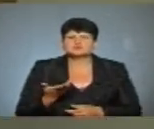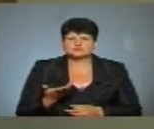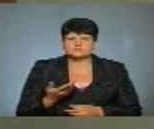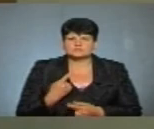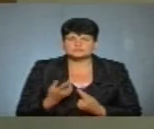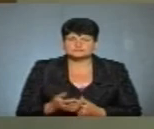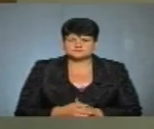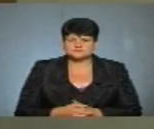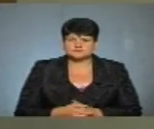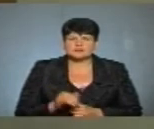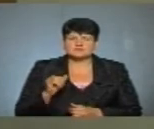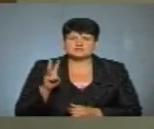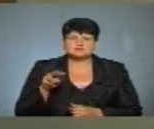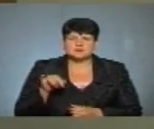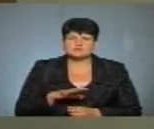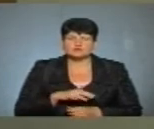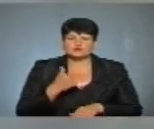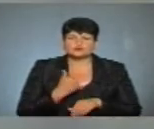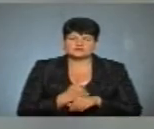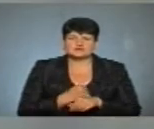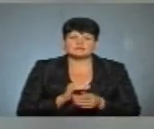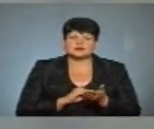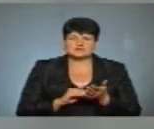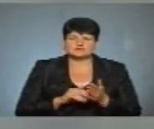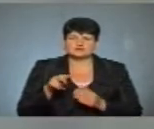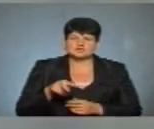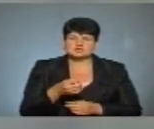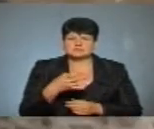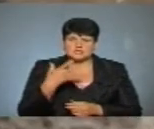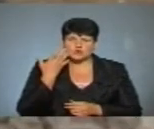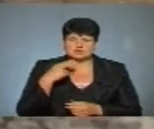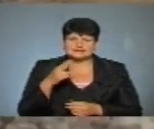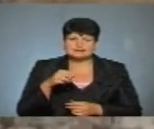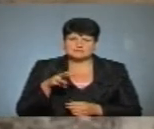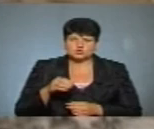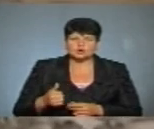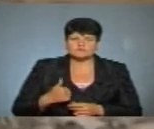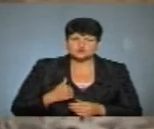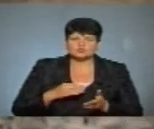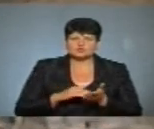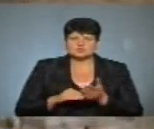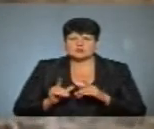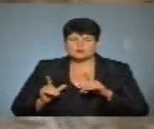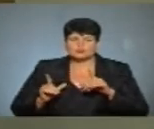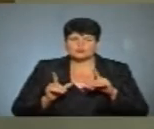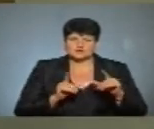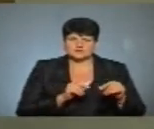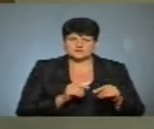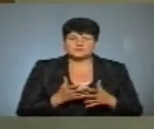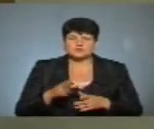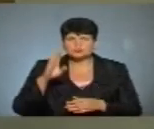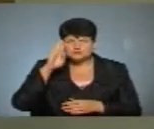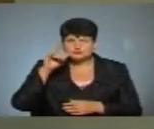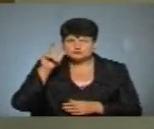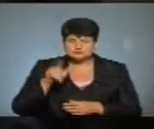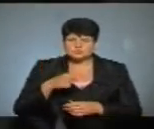мова. Іван Чміль був головним редактором «Бризу» у 2015-му, коли Дмитро, як військовий журналіст, поїхав на передову. Чоловік